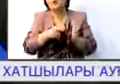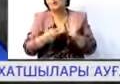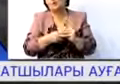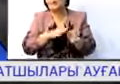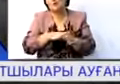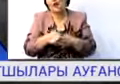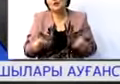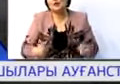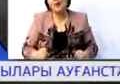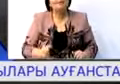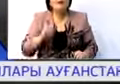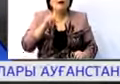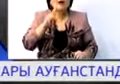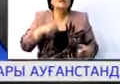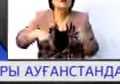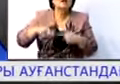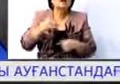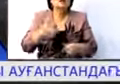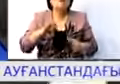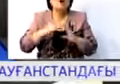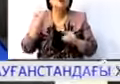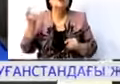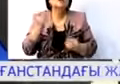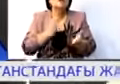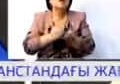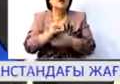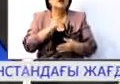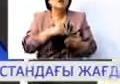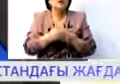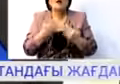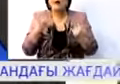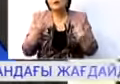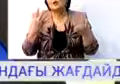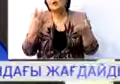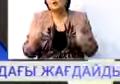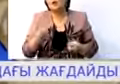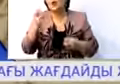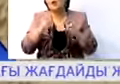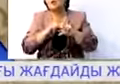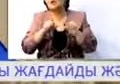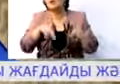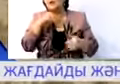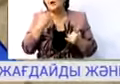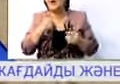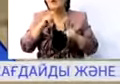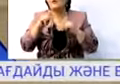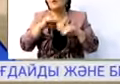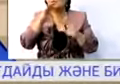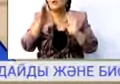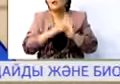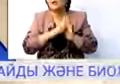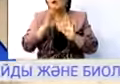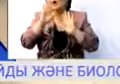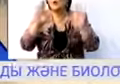жүзеге асыруда. Қазалы кәсіпкерлер бұған дейін ауыл шаруашылық бағытында жұмыс істесе, қазіргі күні өндіріске бет бұруда. Форум аясында ұйымдастырылған